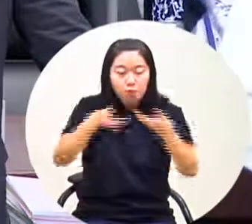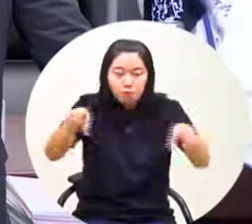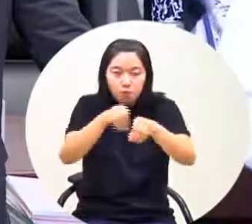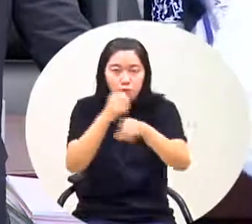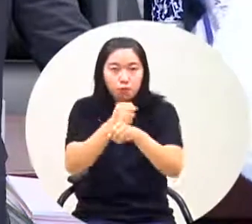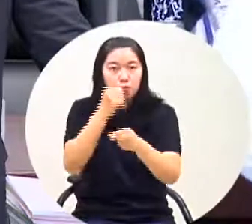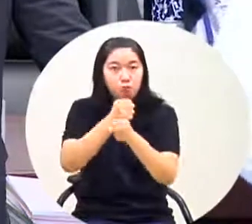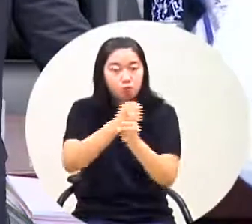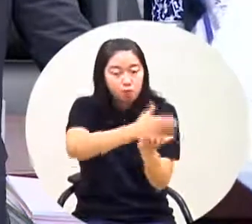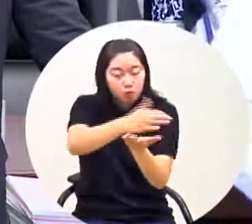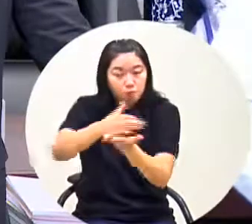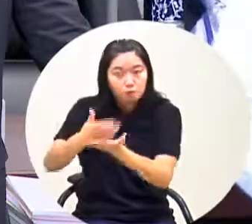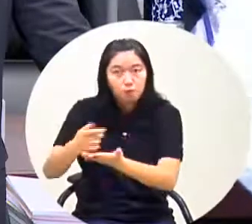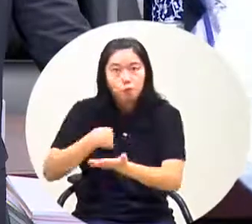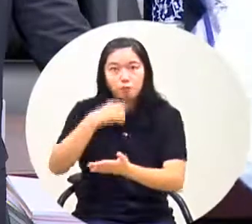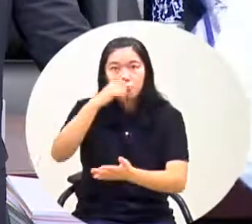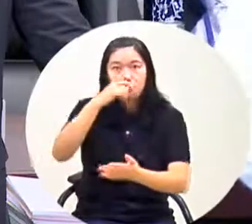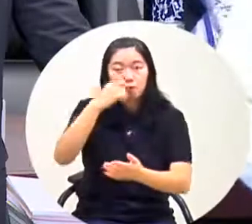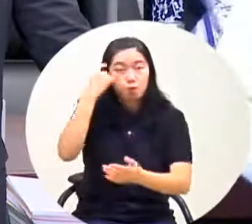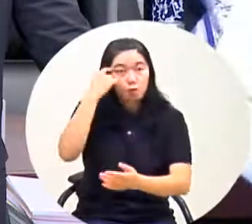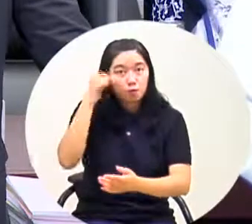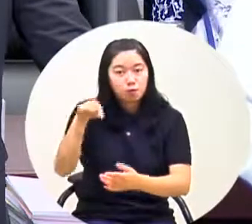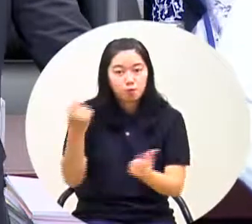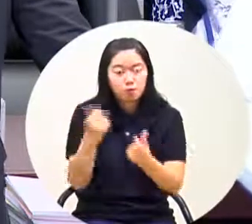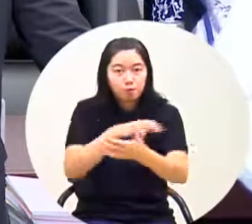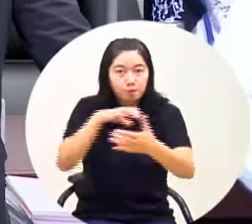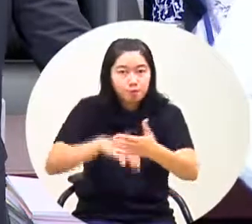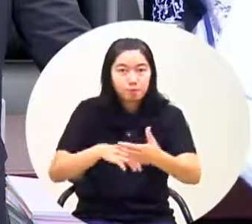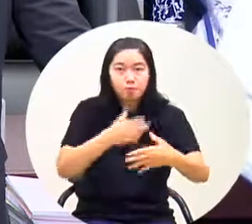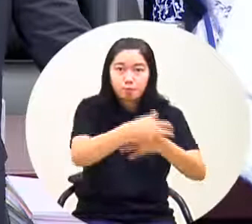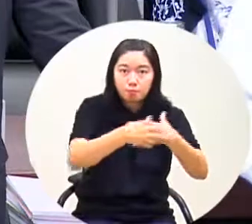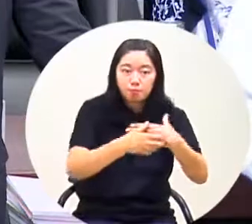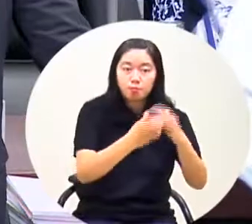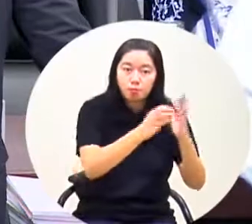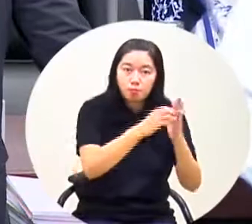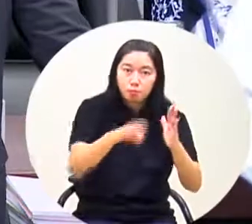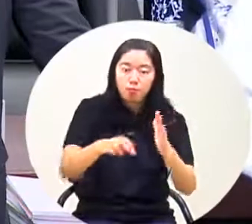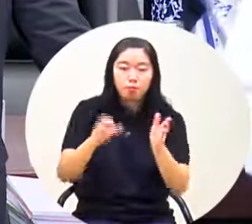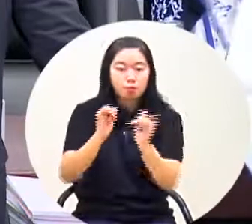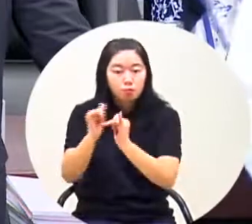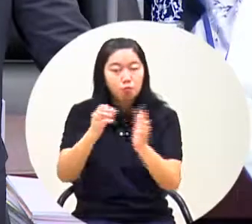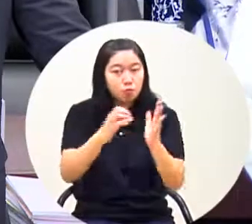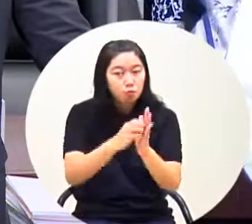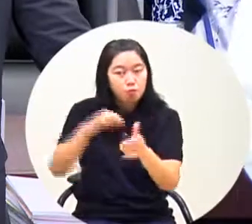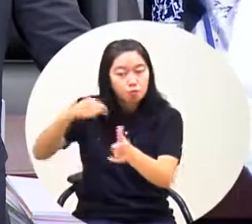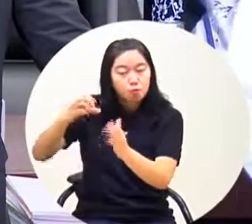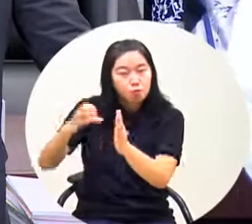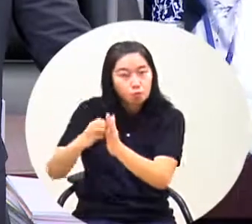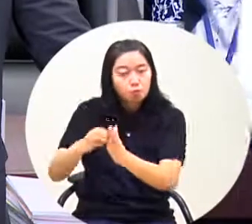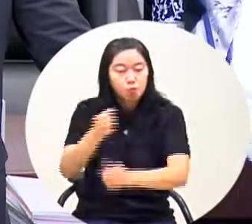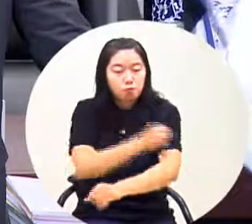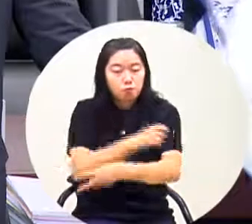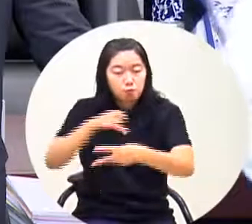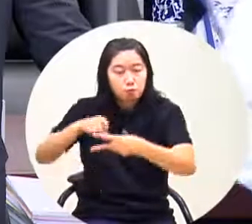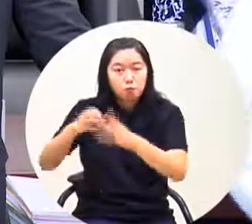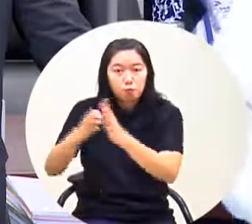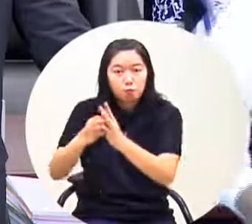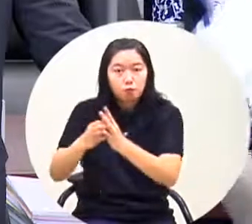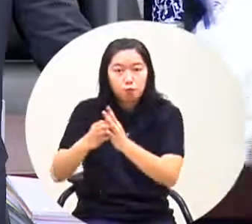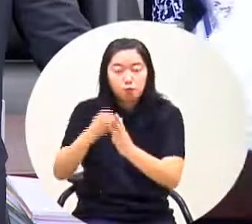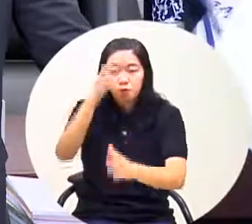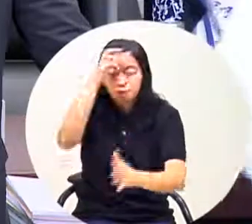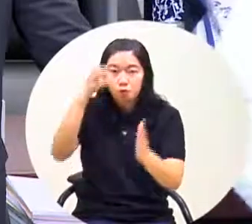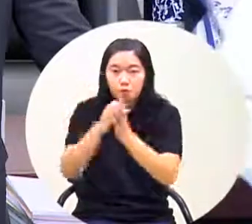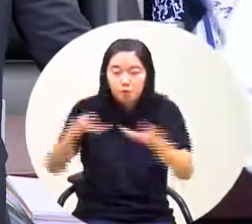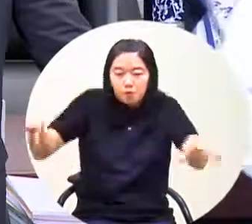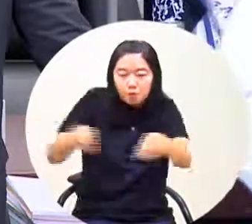后，那我想在包括我们的卫生局也好，或者说社会局、教育局、劳工局等等，甚至警察局，我们是一